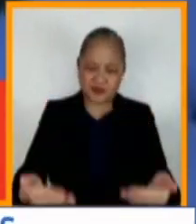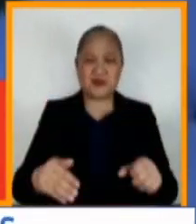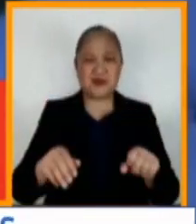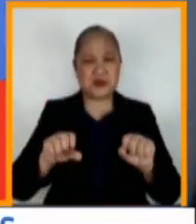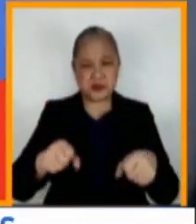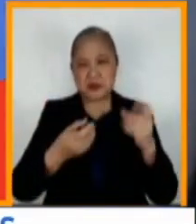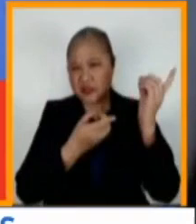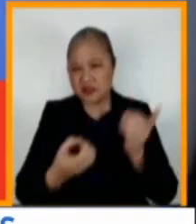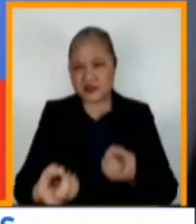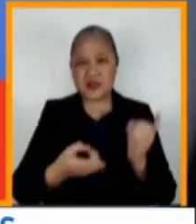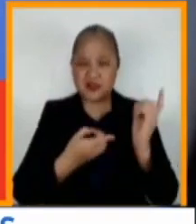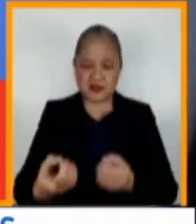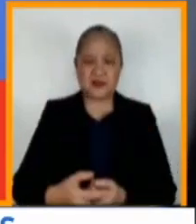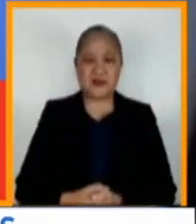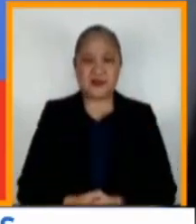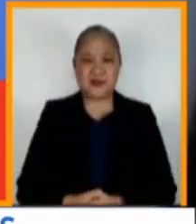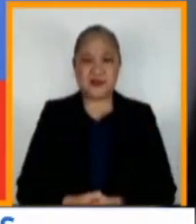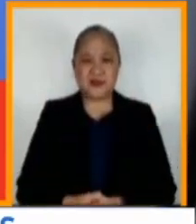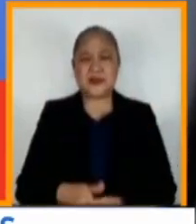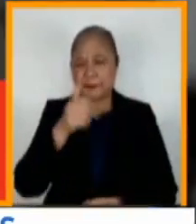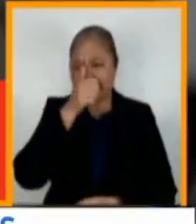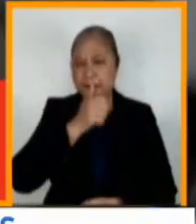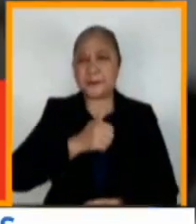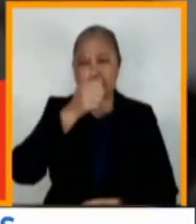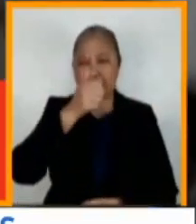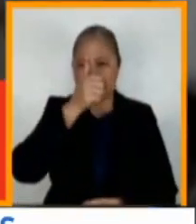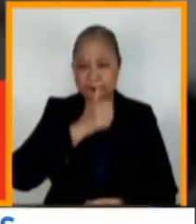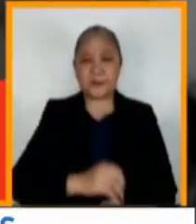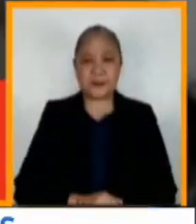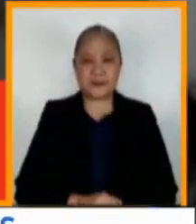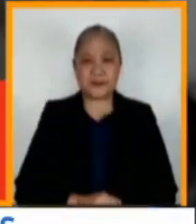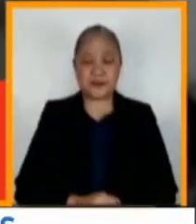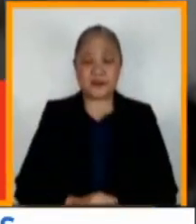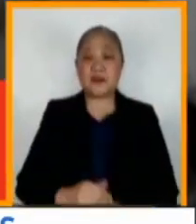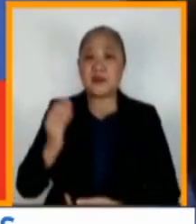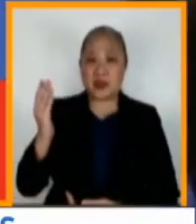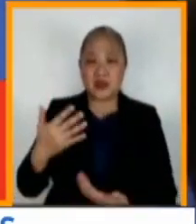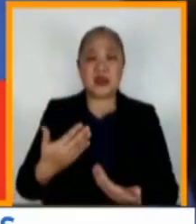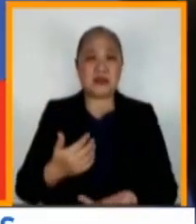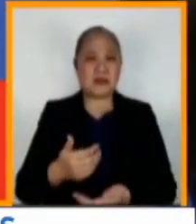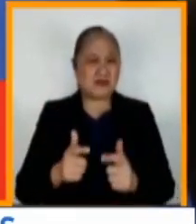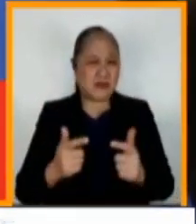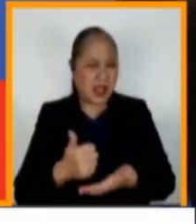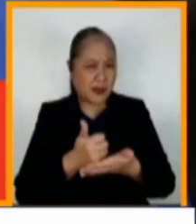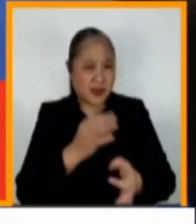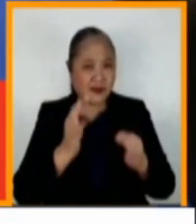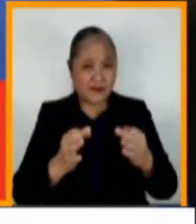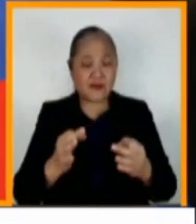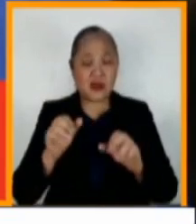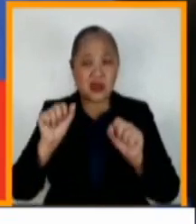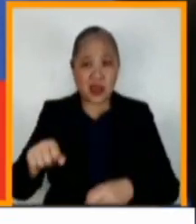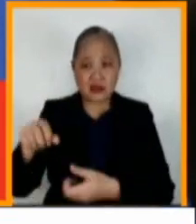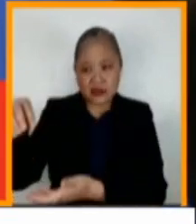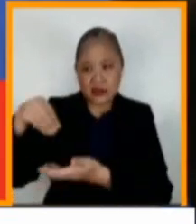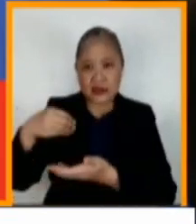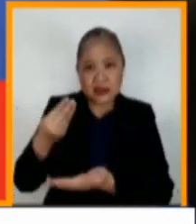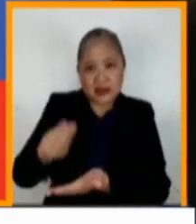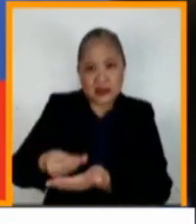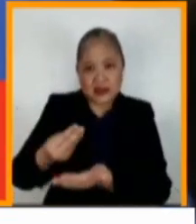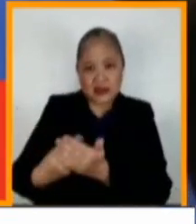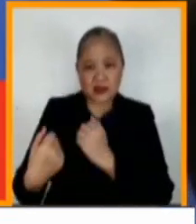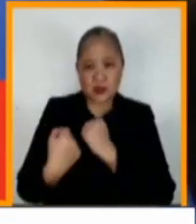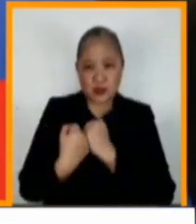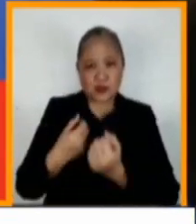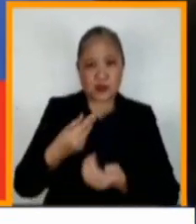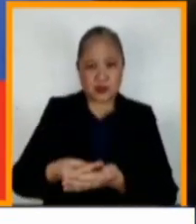Tiyaga lang. Malaking tulong daw kung mabibigyan din sila ng fuel subsidy ng gobyerno. Malaking bagay din po, siyempre. Malaking pera